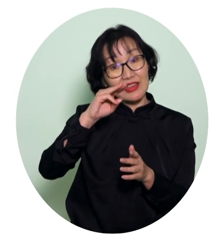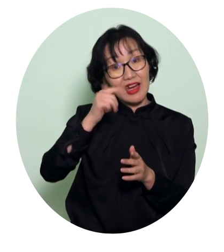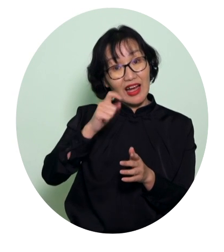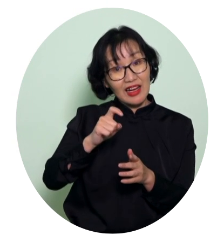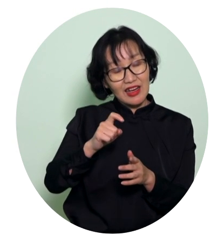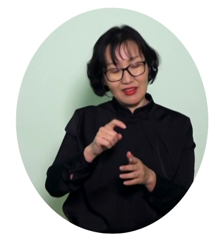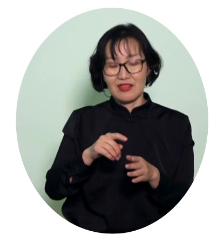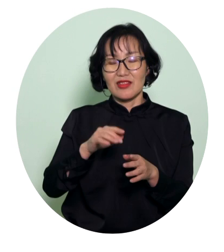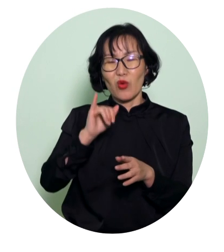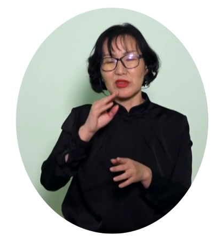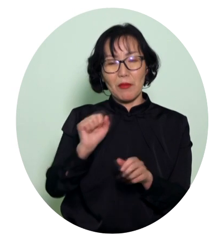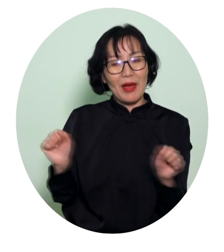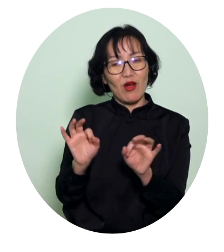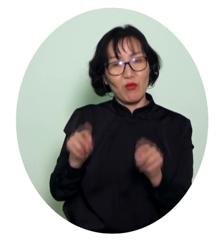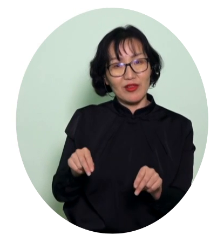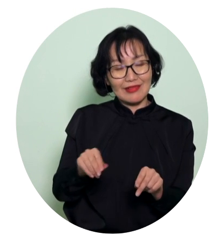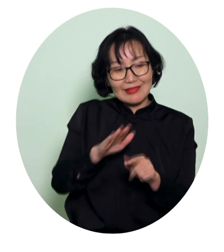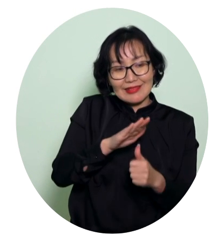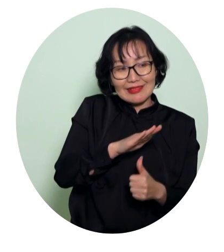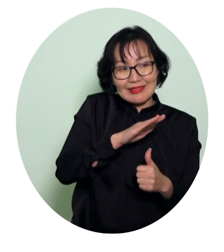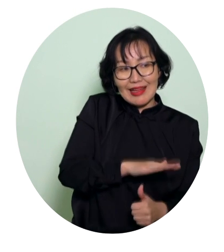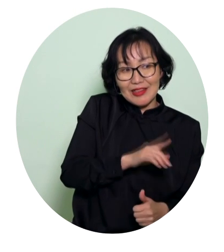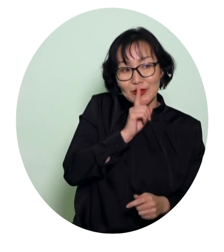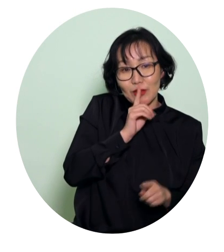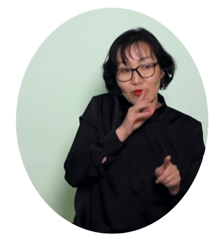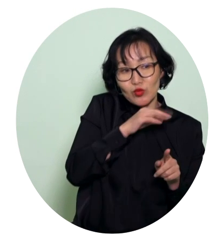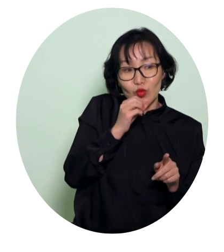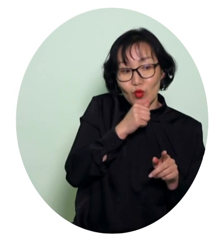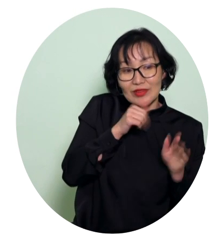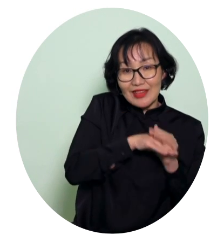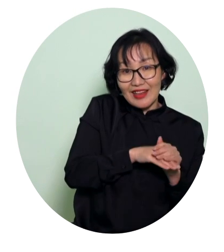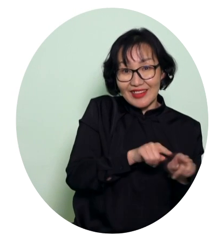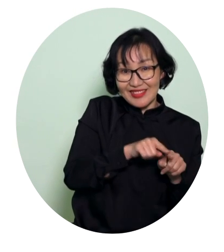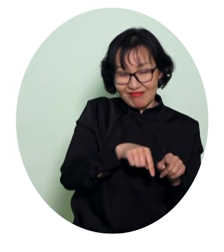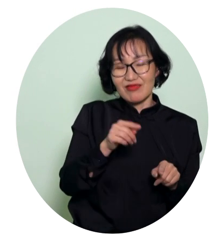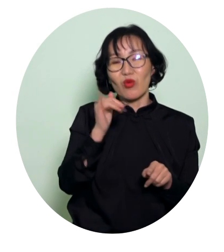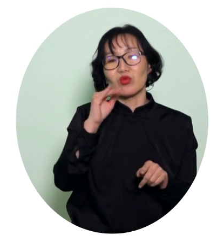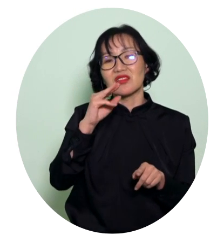Устгах, даргаж, устгах гэсэн утга санааг бас илэрхийлдэг байх нь.